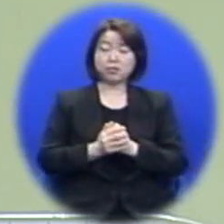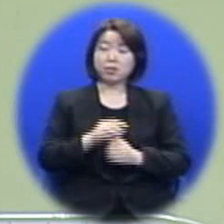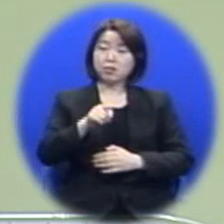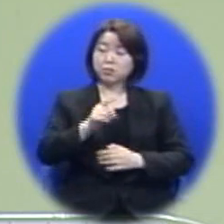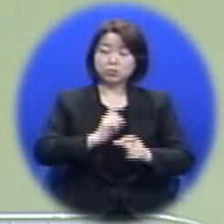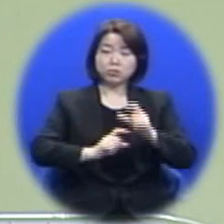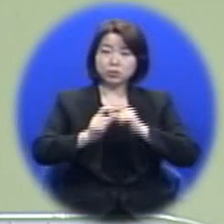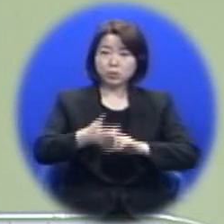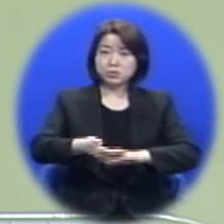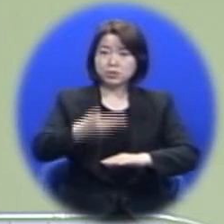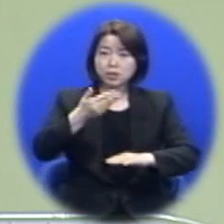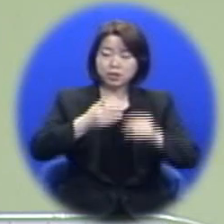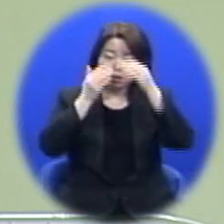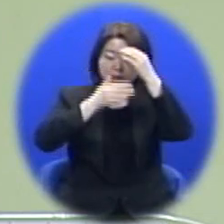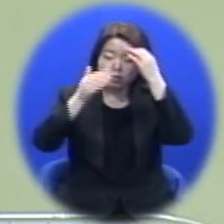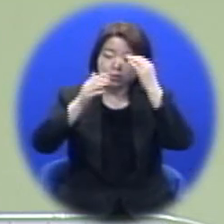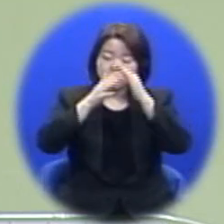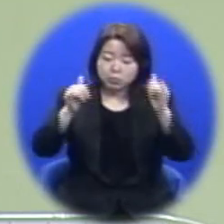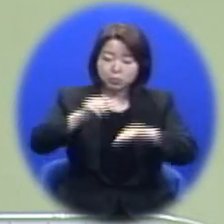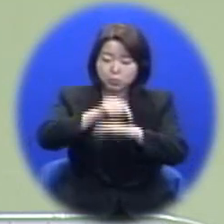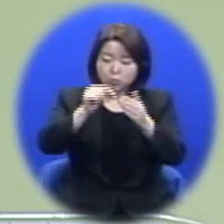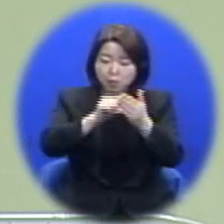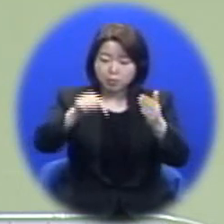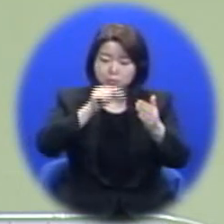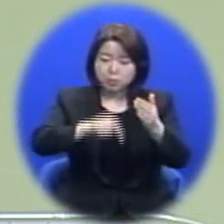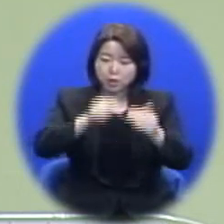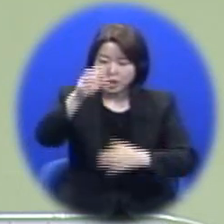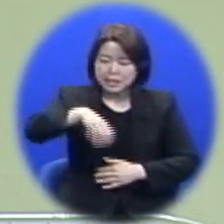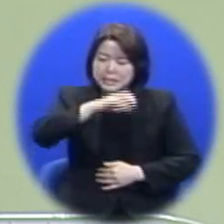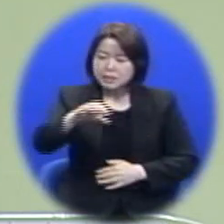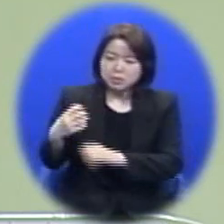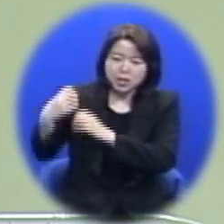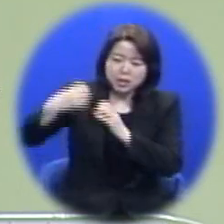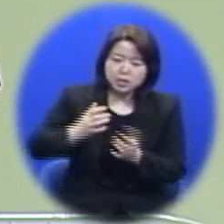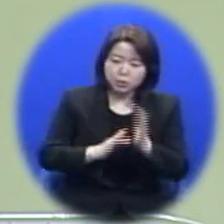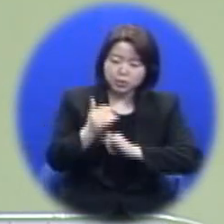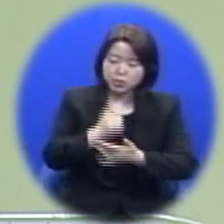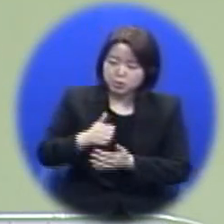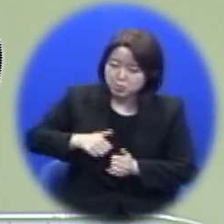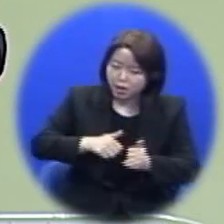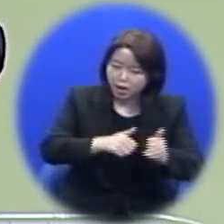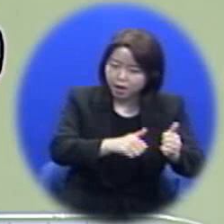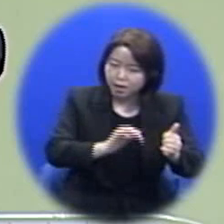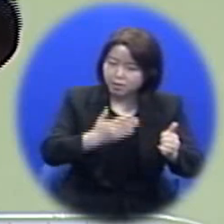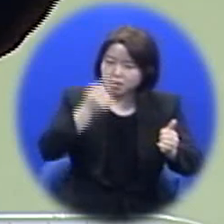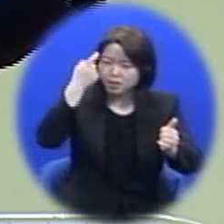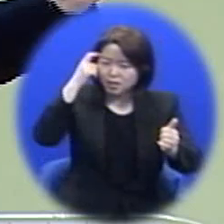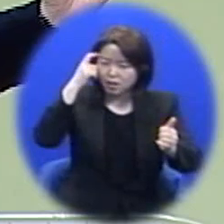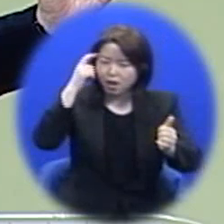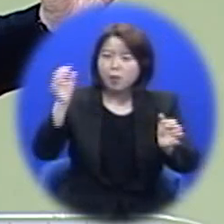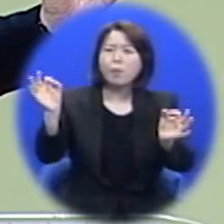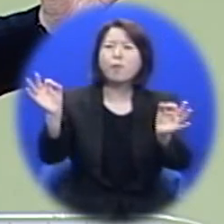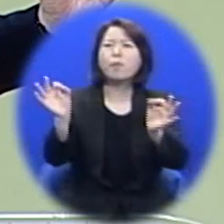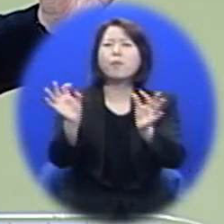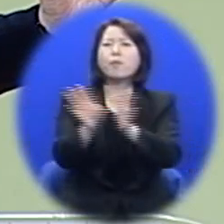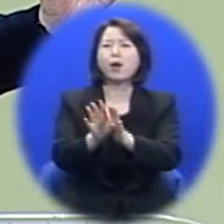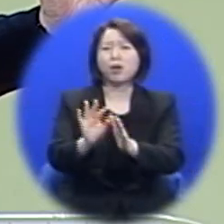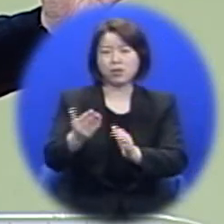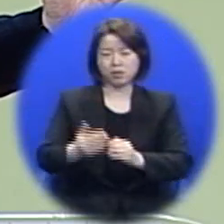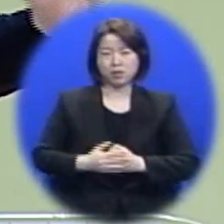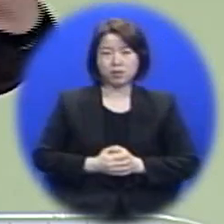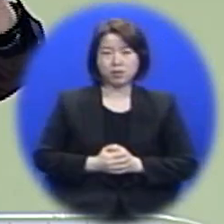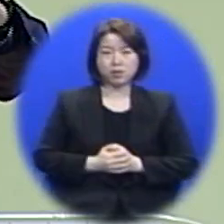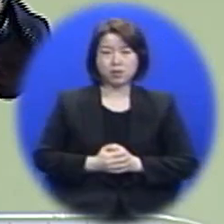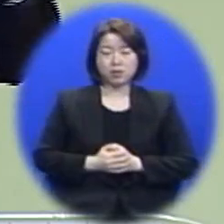이제 더이상 성도들 마음속에 십자가를 지고 예수님을 따라 가인 된다는 생각이 없어지기 시작했습니다